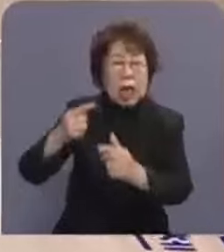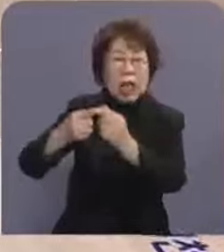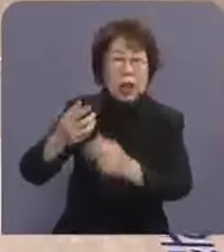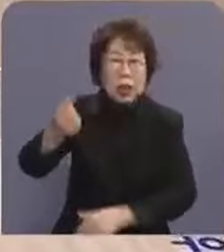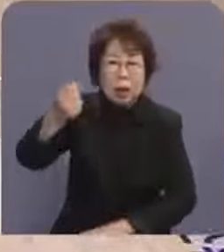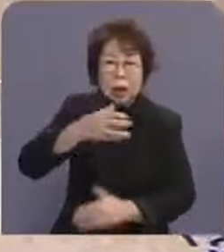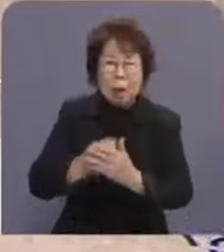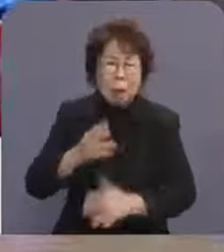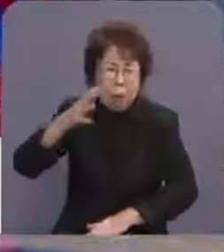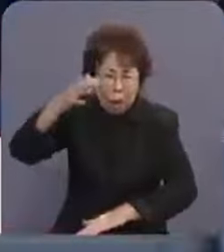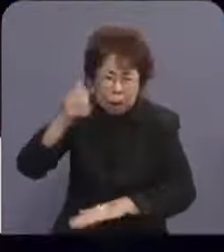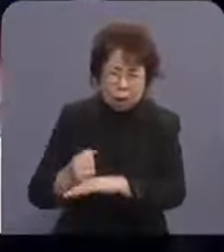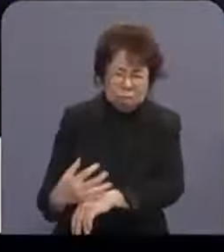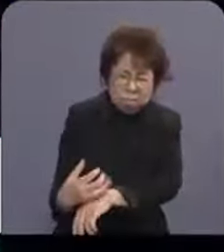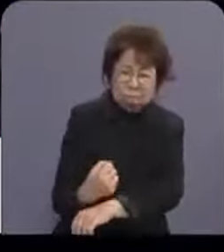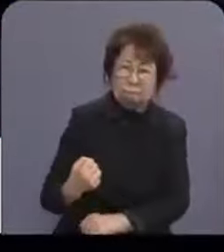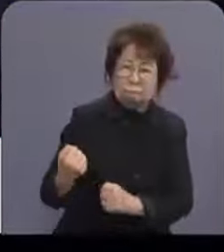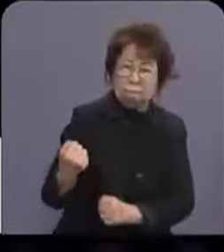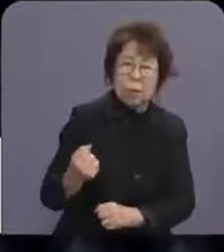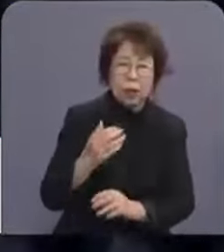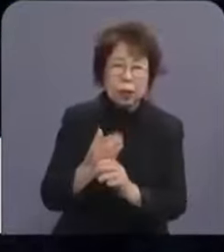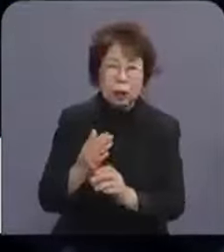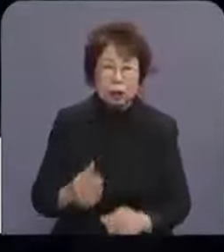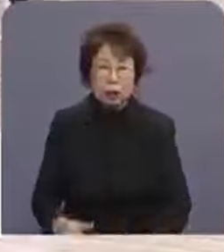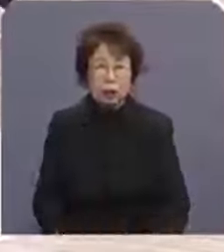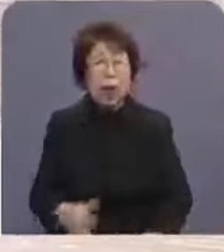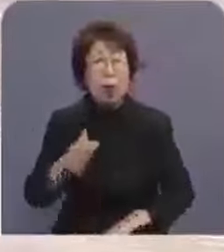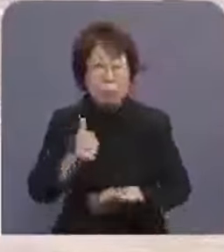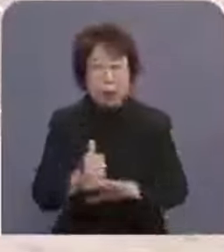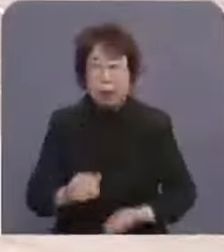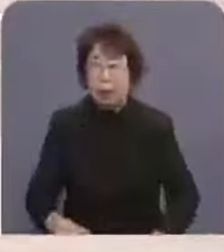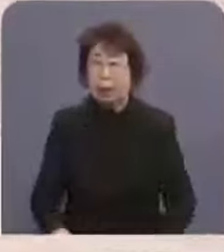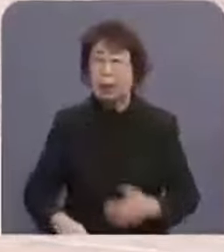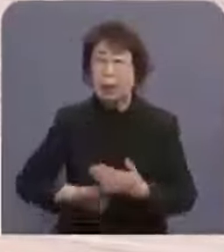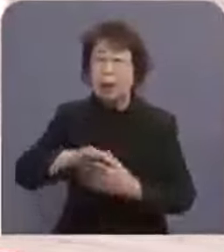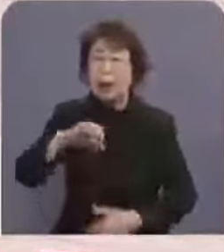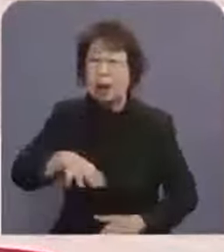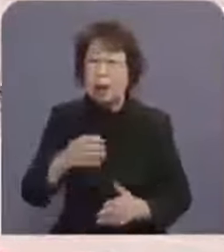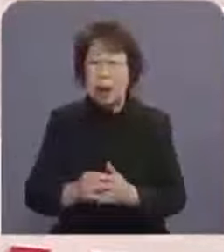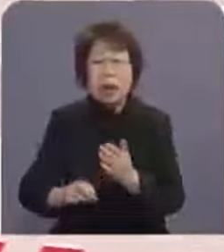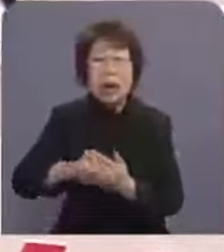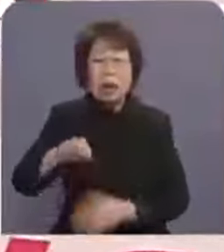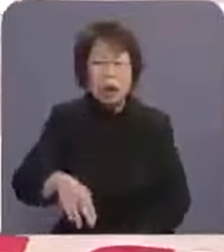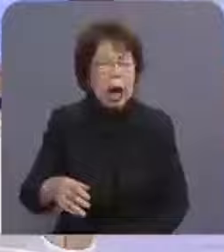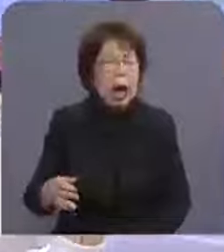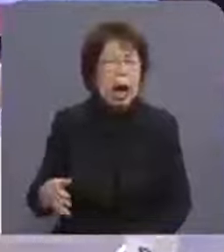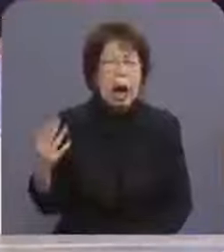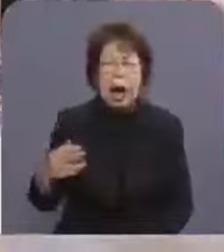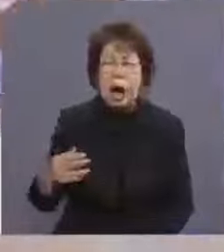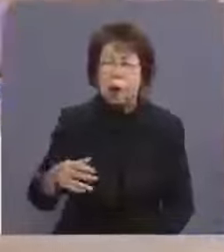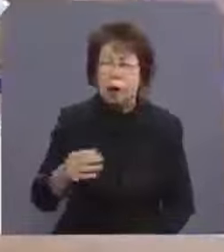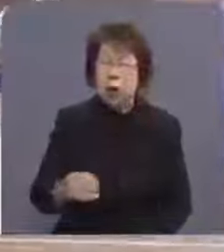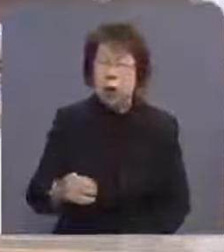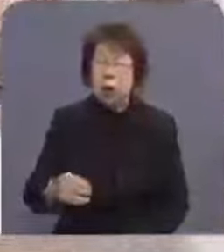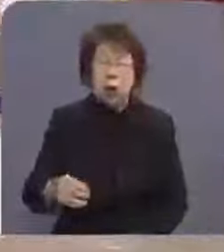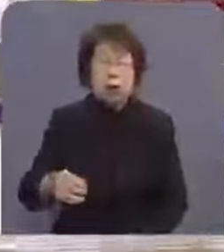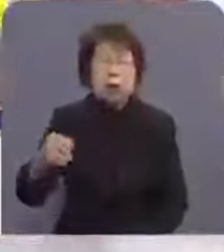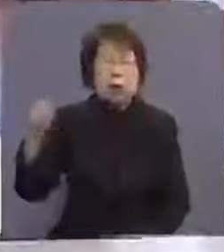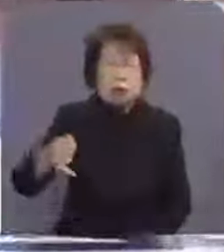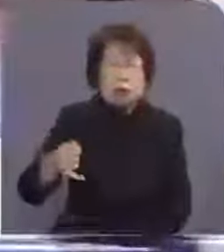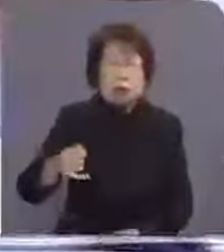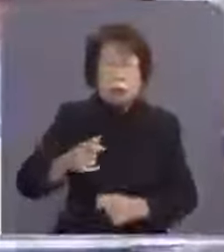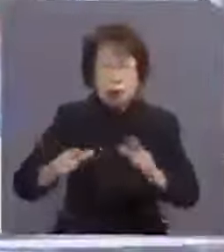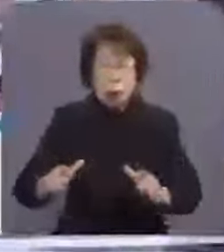등 막강한 화력을 뽐내고 있습니다. 반면 평균 실점은 전체팀 가운데 가장 적은 짠물 수비까지